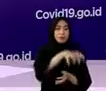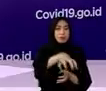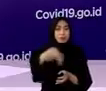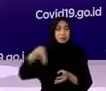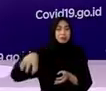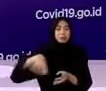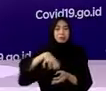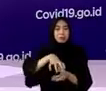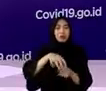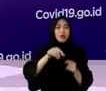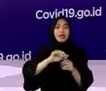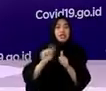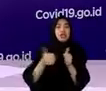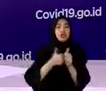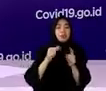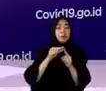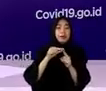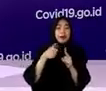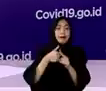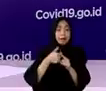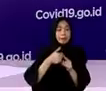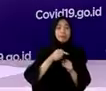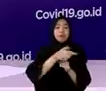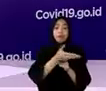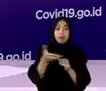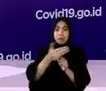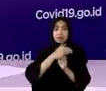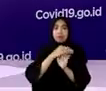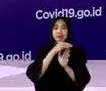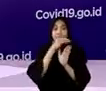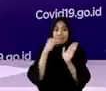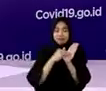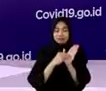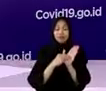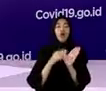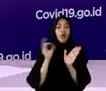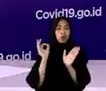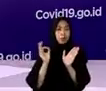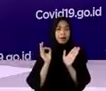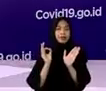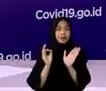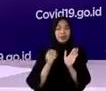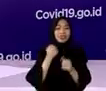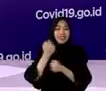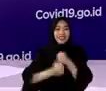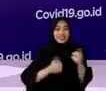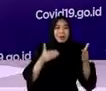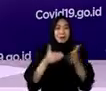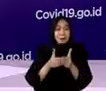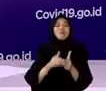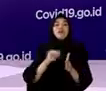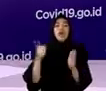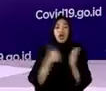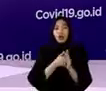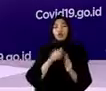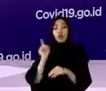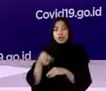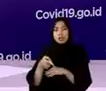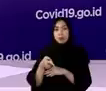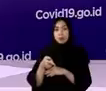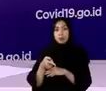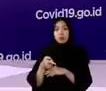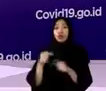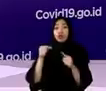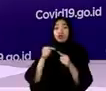dalam instruksi Mendagri ini agar dapat mematuhi berbagai pembatasan kegiatan masyarakat